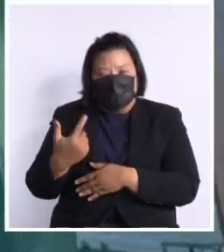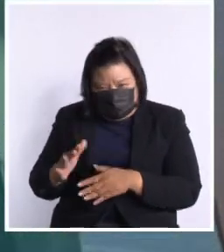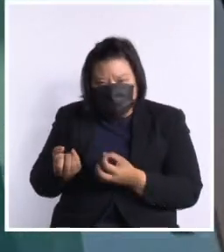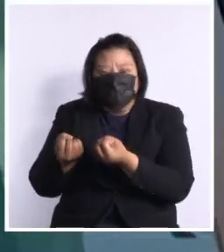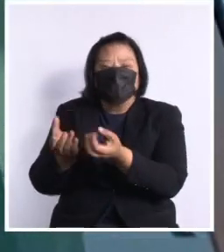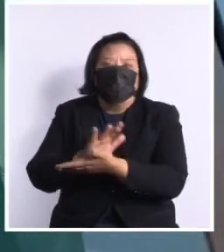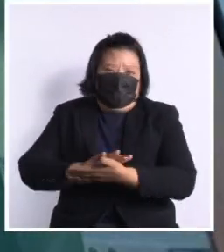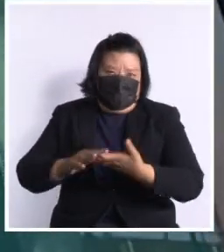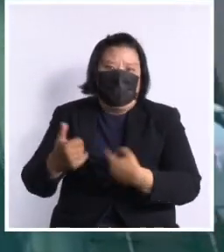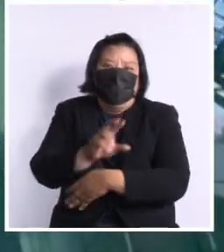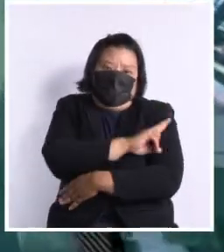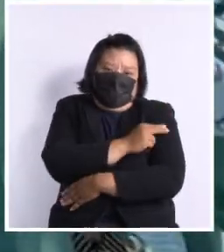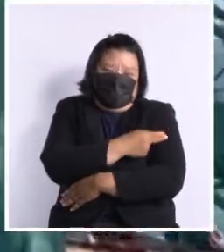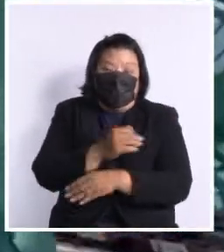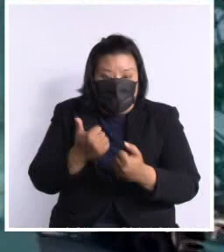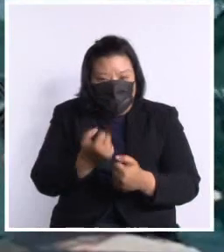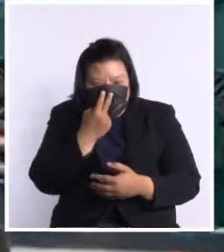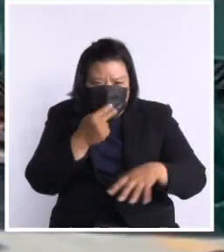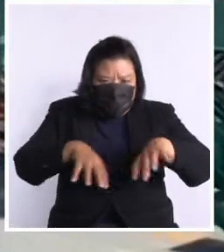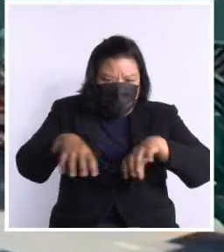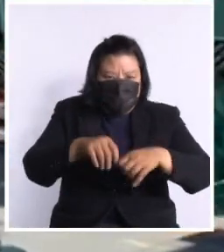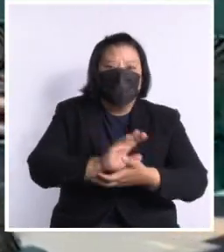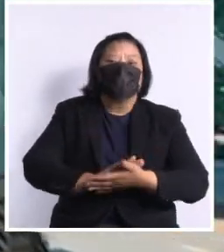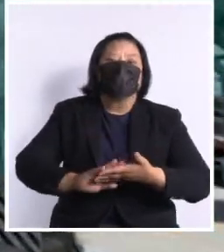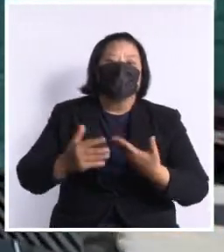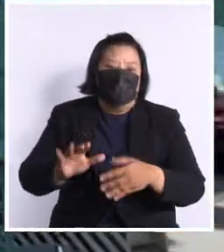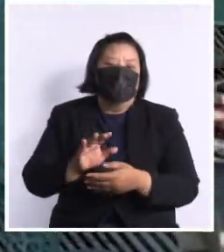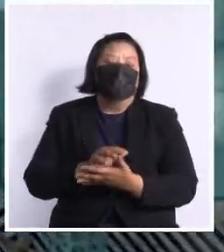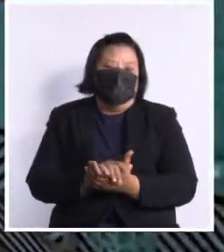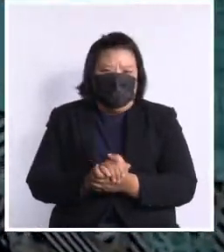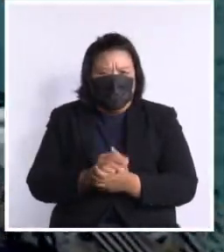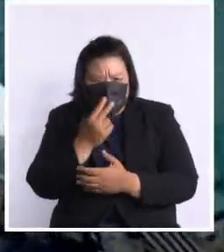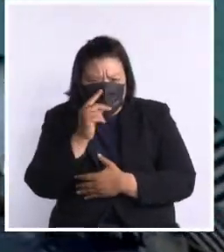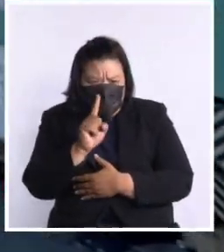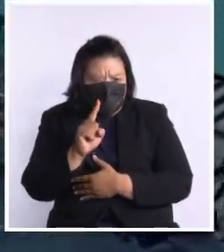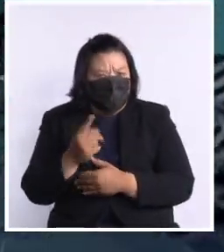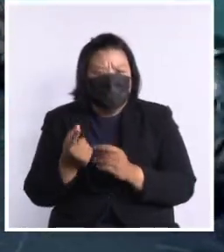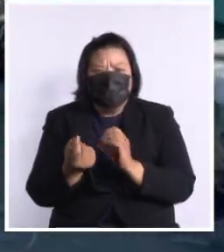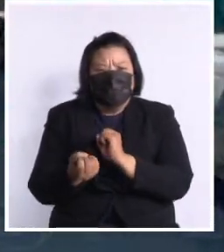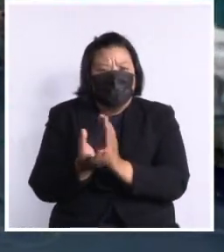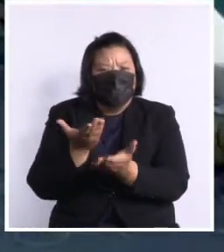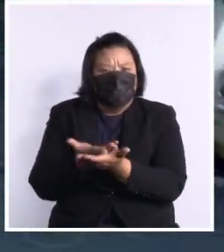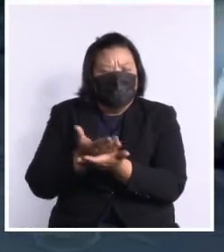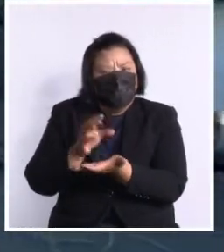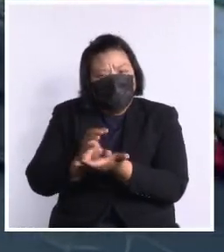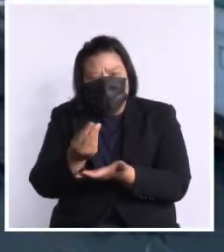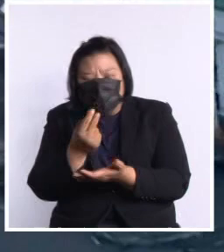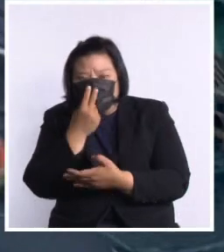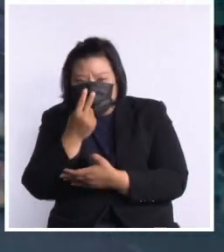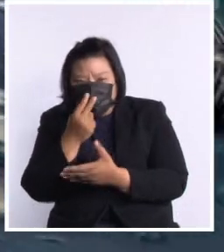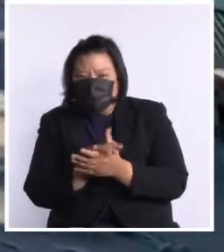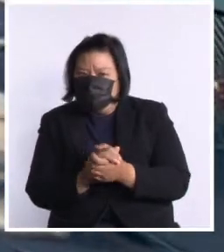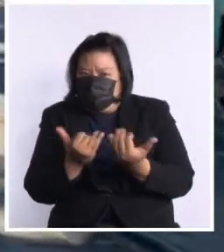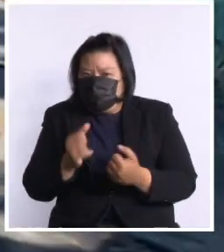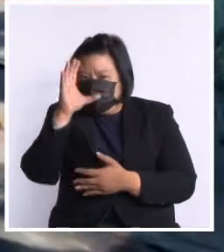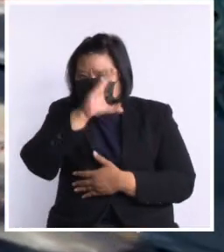ล่าสุดยังสามารถก็คุมสถานการณ์ได้และหน่วยงานที่เกี่ยวข้องกำลังตรวจสอบความเสียหายอยู่เบื้องต้นนะครับมีการประเมินมูลค่าความเสีย